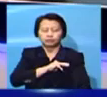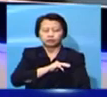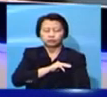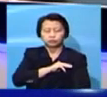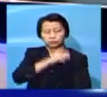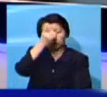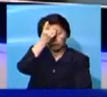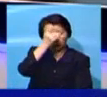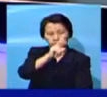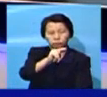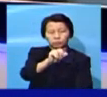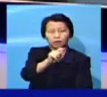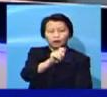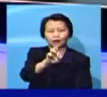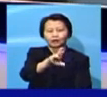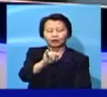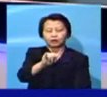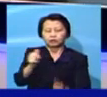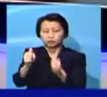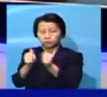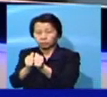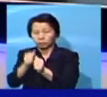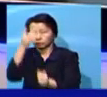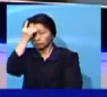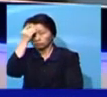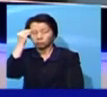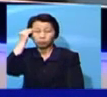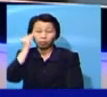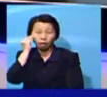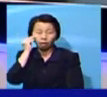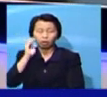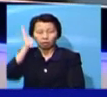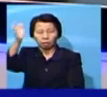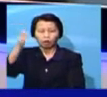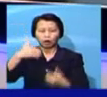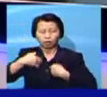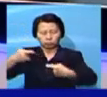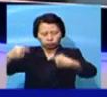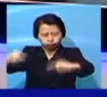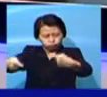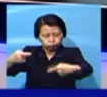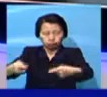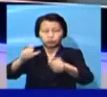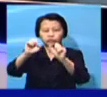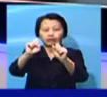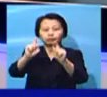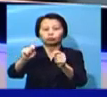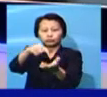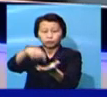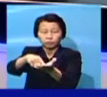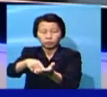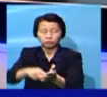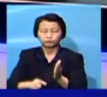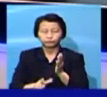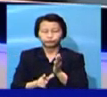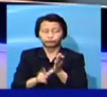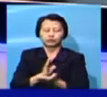Datuk Seri Mohamad Nazri Abdul Aziz dengan Tun Dr mahathir Mohamad yang dijadkanangku ketualis